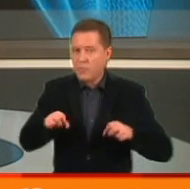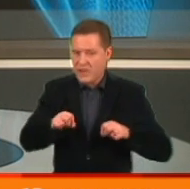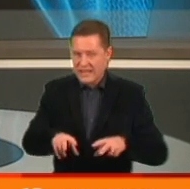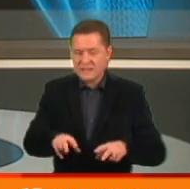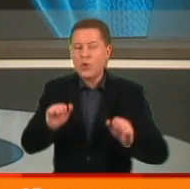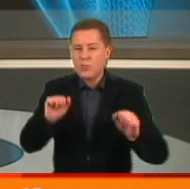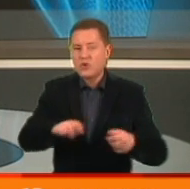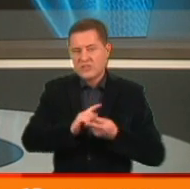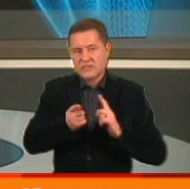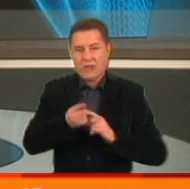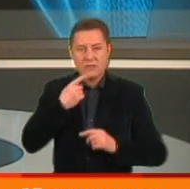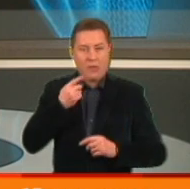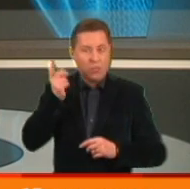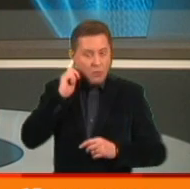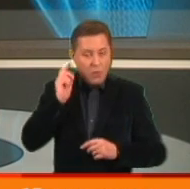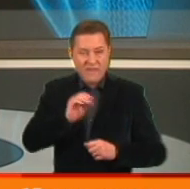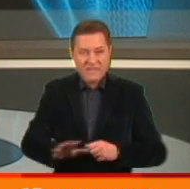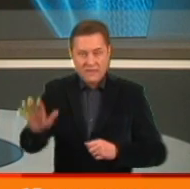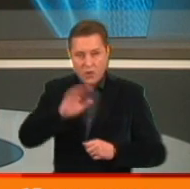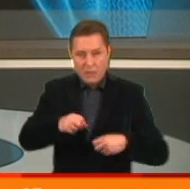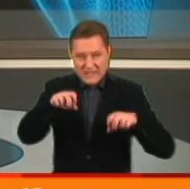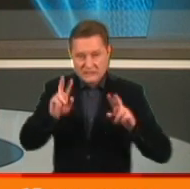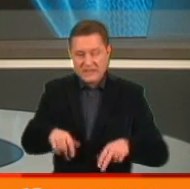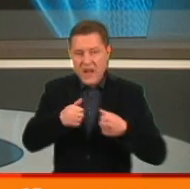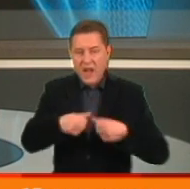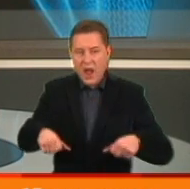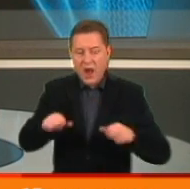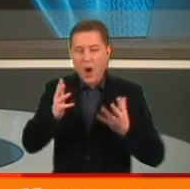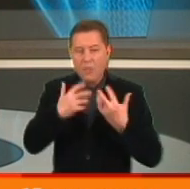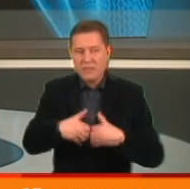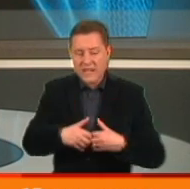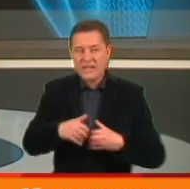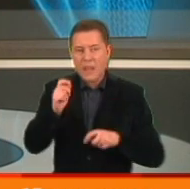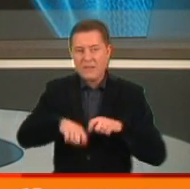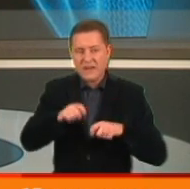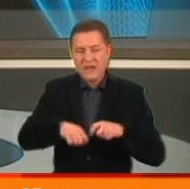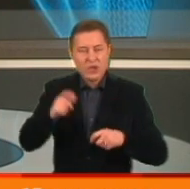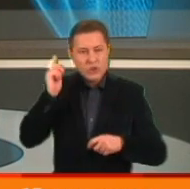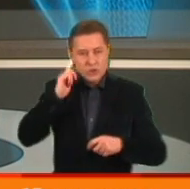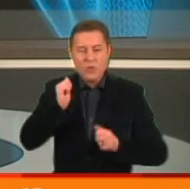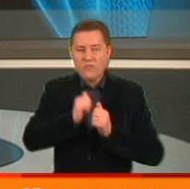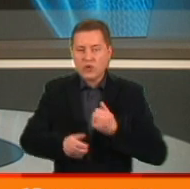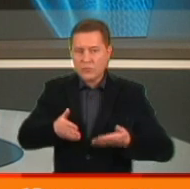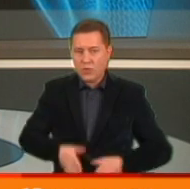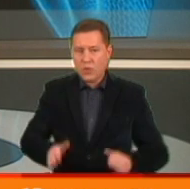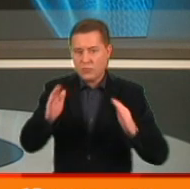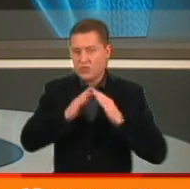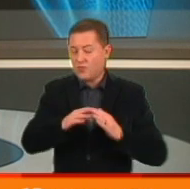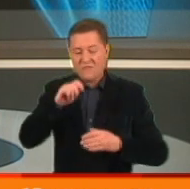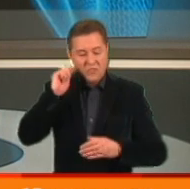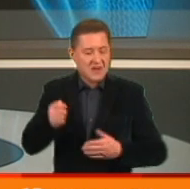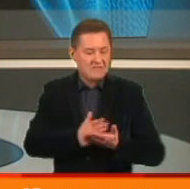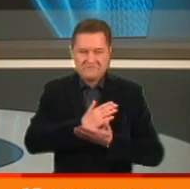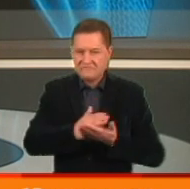стати глухою. В Європі спеціальне обладнання для перевірки слуху стоїть мало не в кожному пологовому. В Україні – зовсім